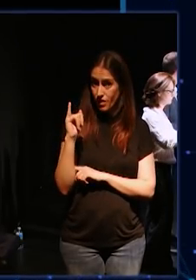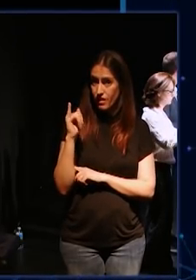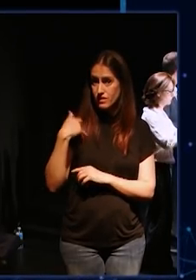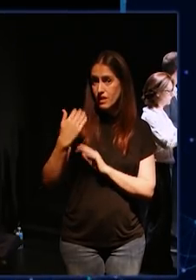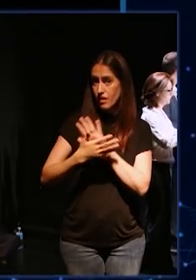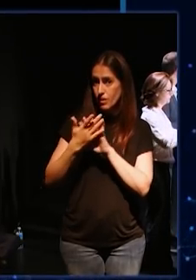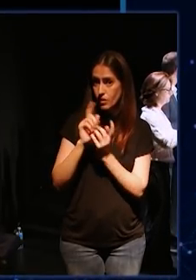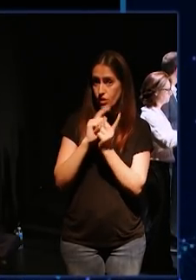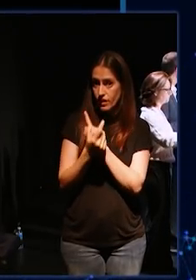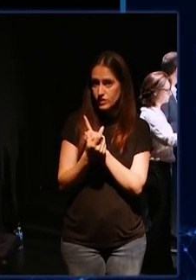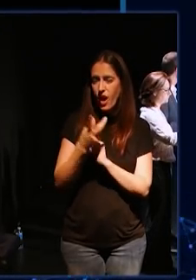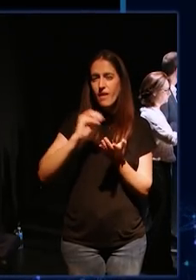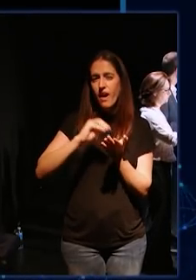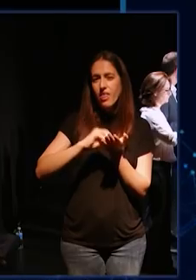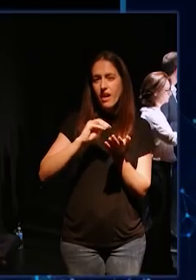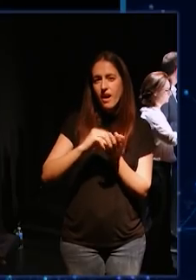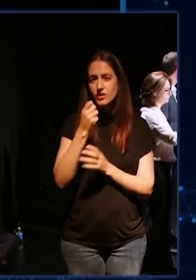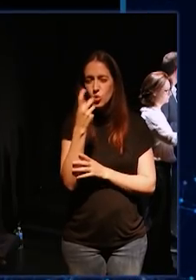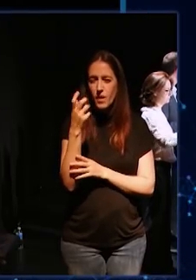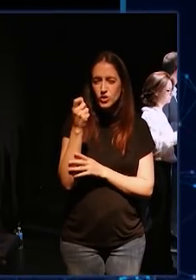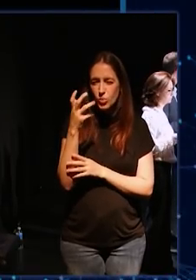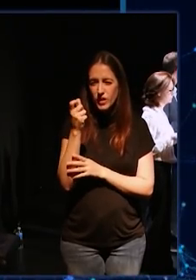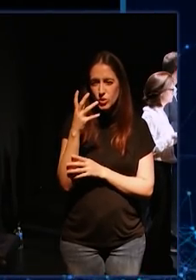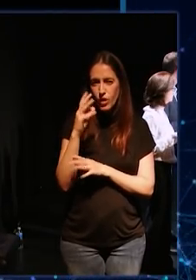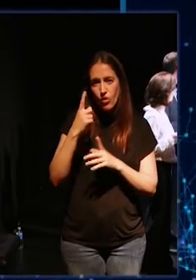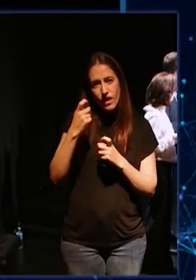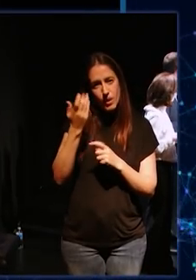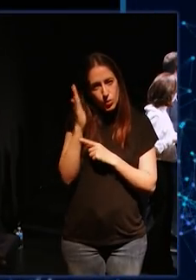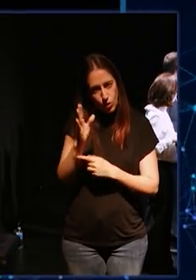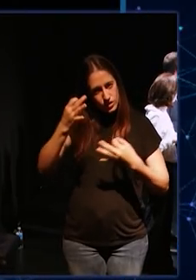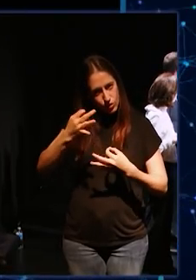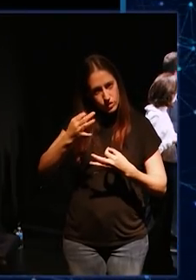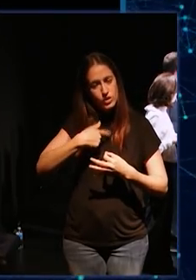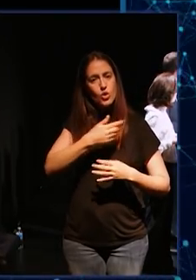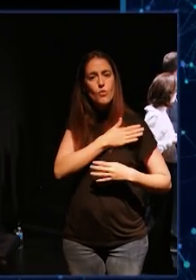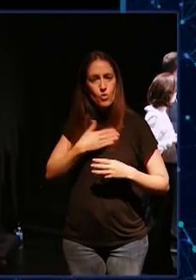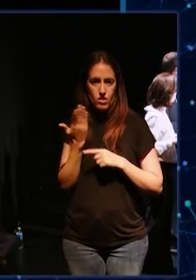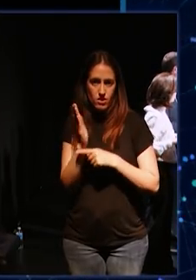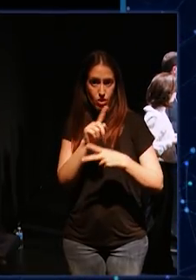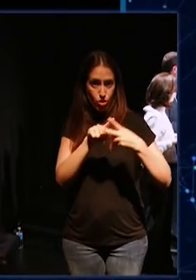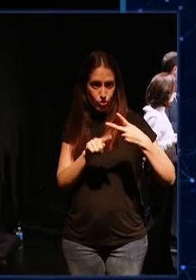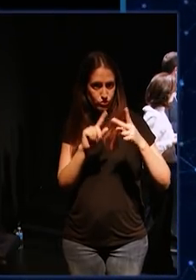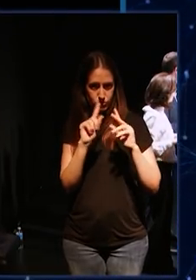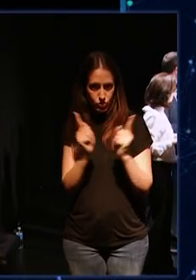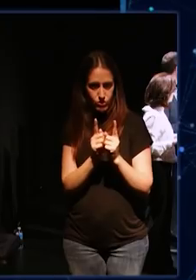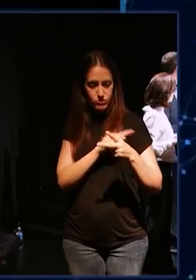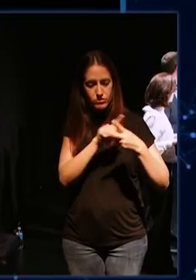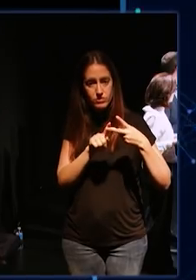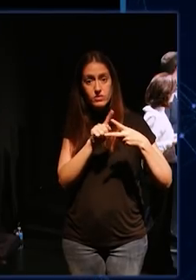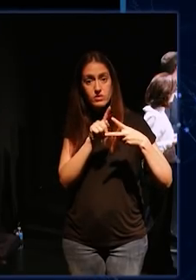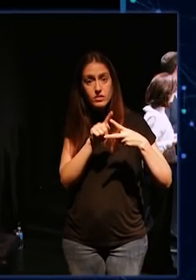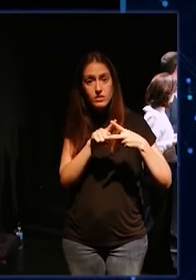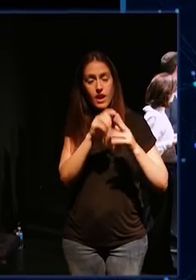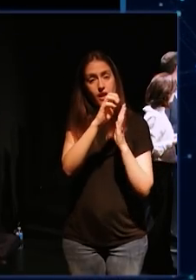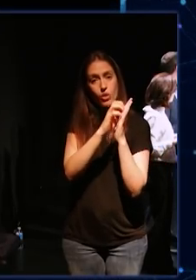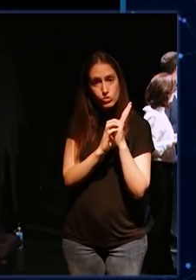també ens quedem molt amb dades i números i falten propostes més concretes i nosaltres en podem esmentar dues ràpidament, que seria la reducció de